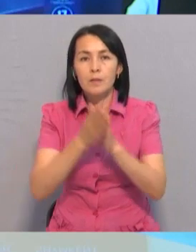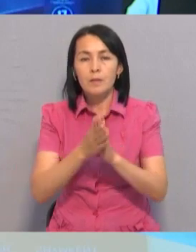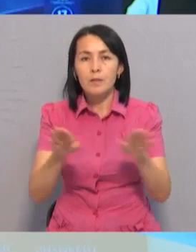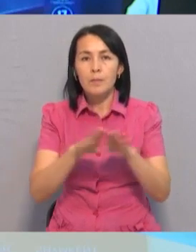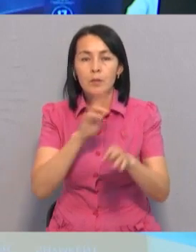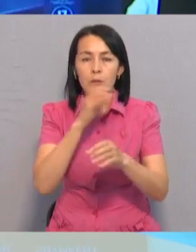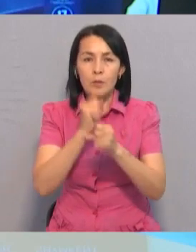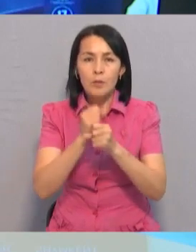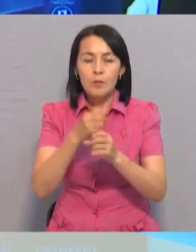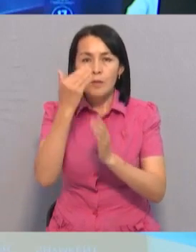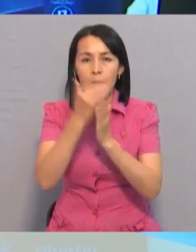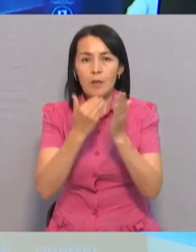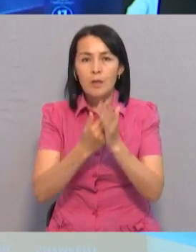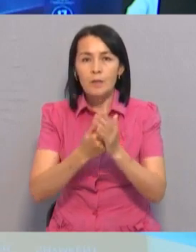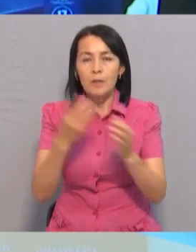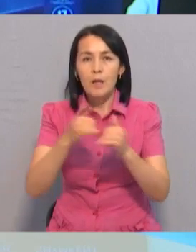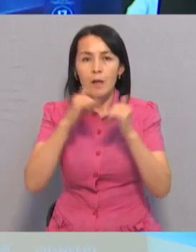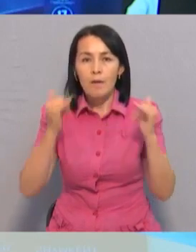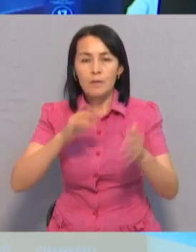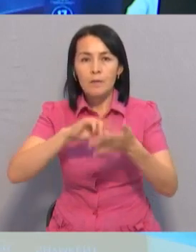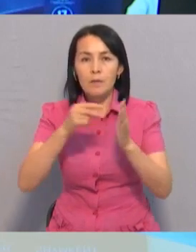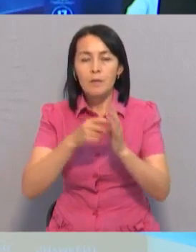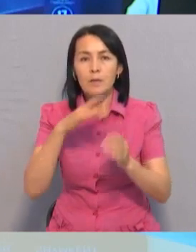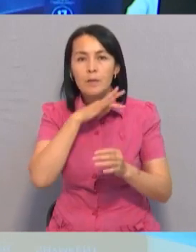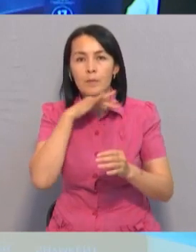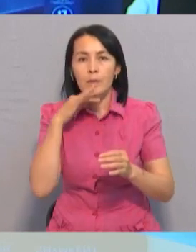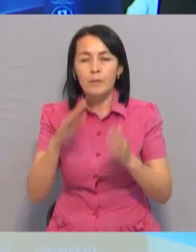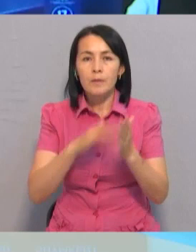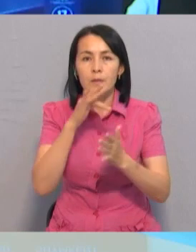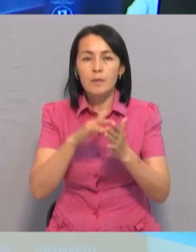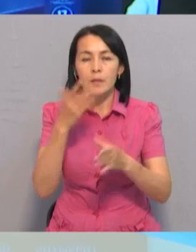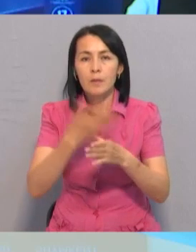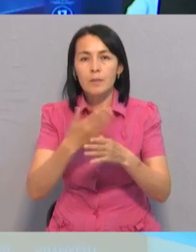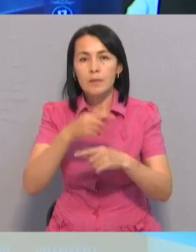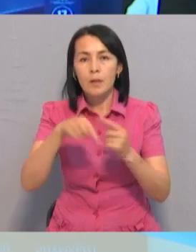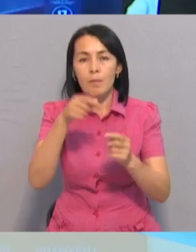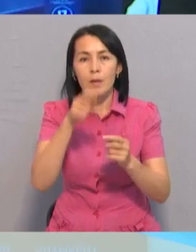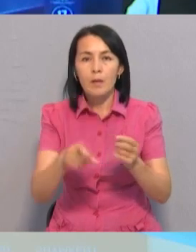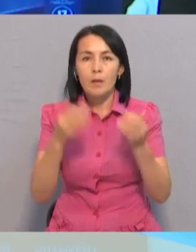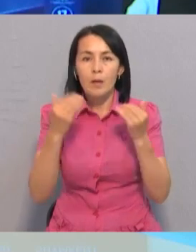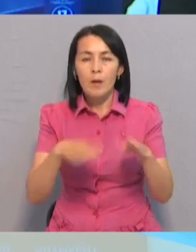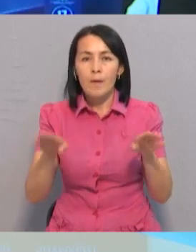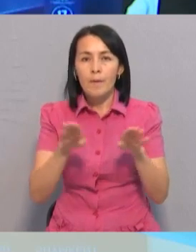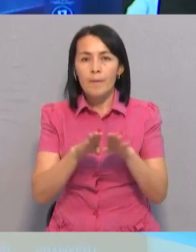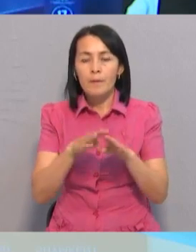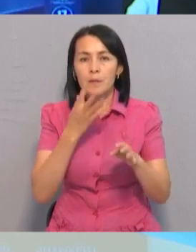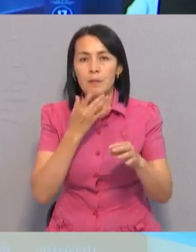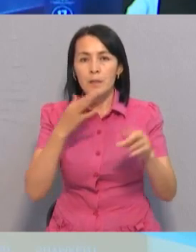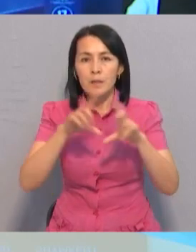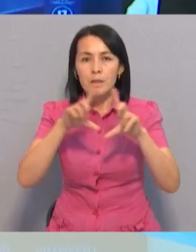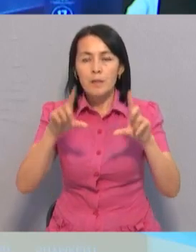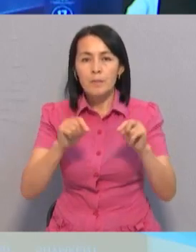взаимном сотрудничестве в рамках реализации проекта «Многофункциональный центр обслуживания предпринимателей» между